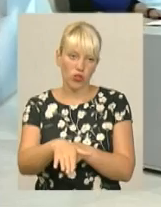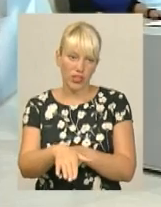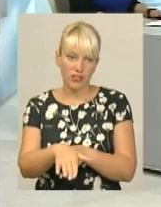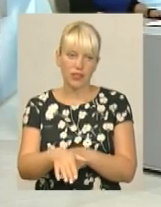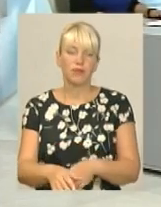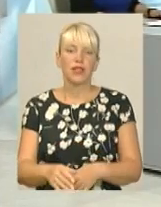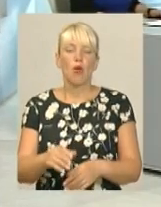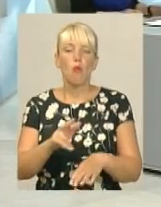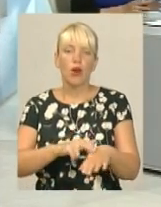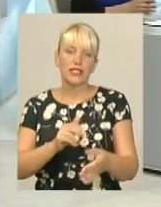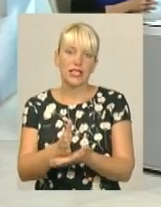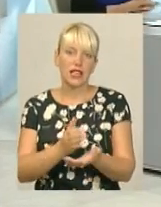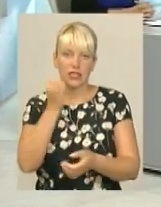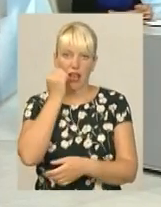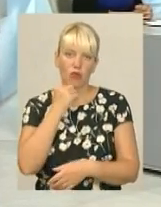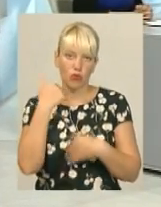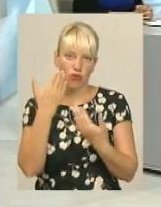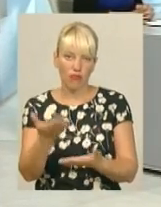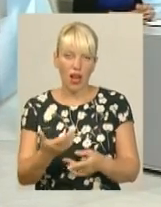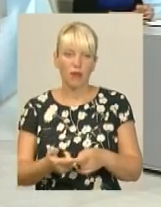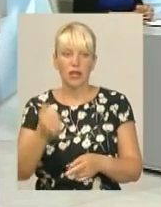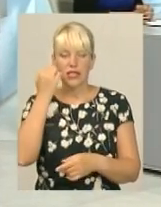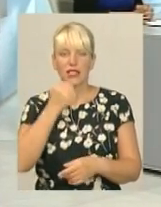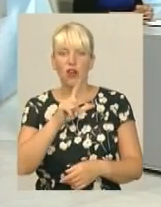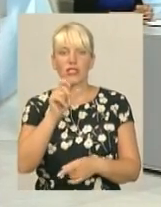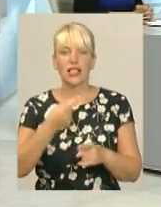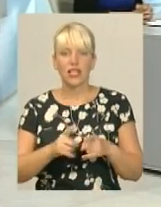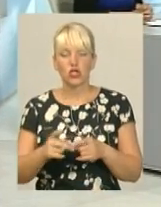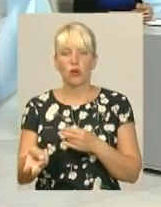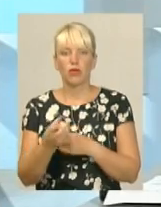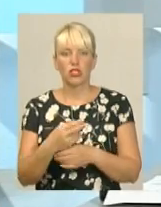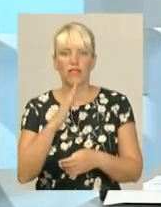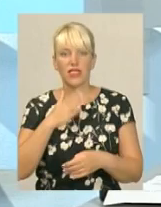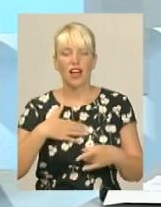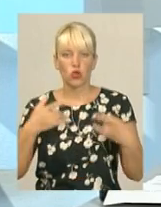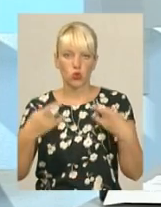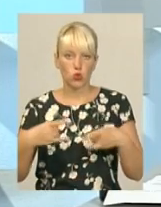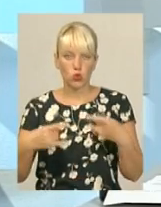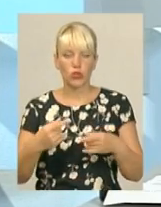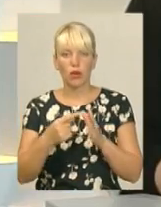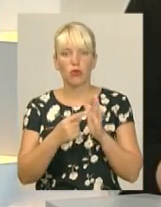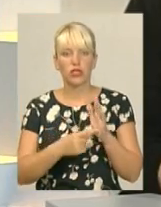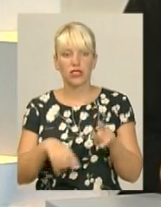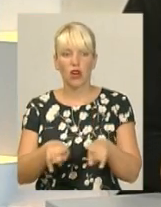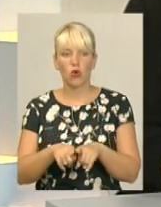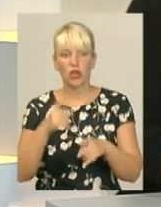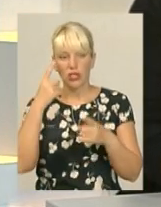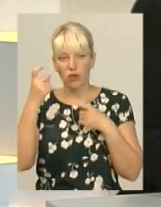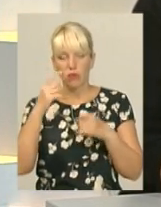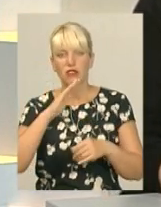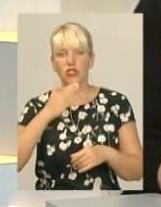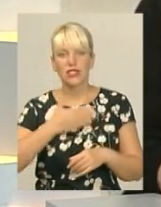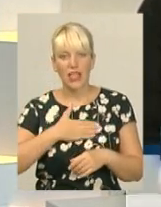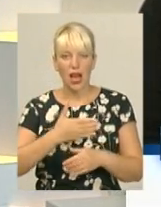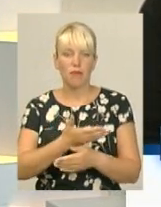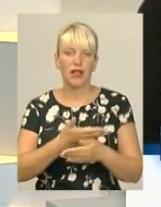послуг. Дякую, Великий Микола Олександрович. Дякуємо за те, що прийшли сьогодні в нашу студію, поділились такою інформацією з нами, з